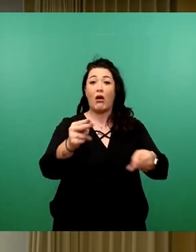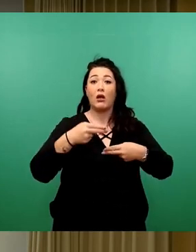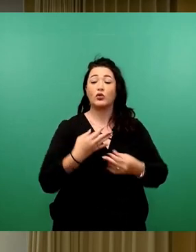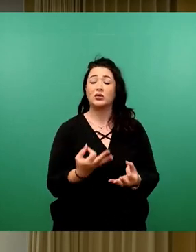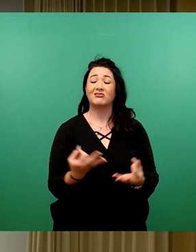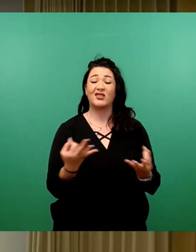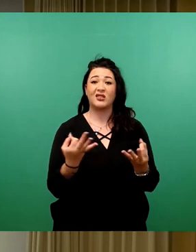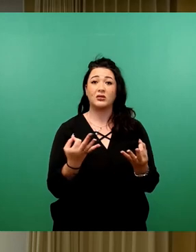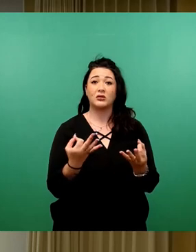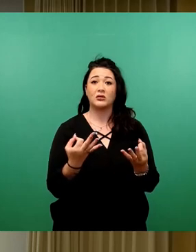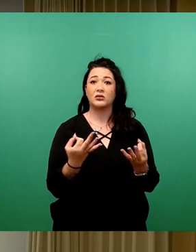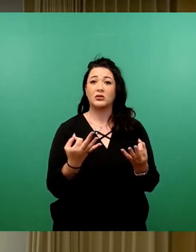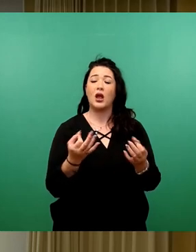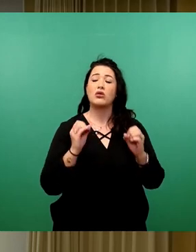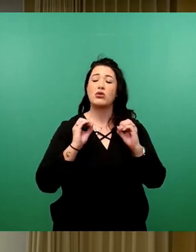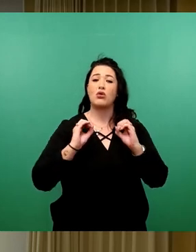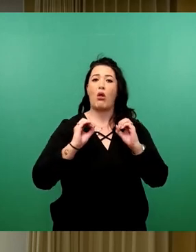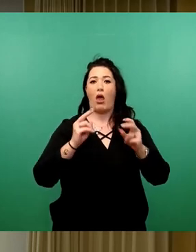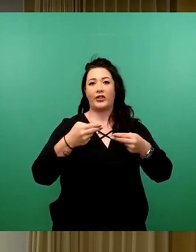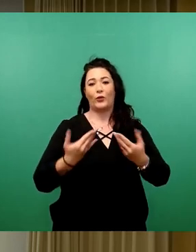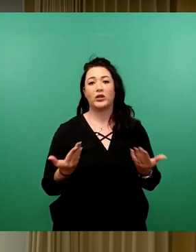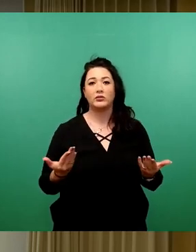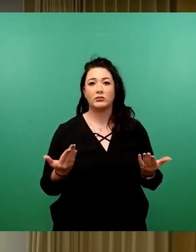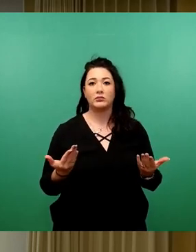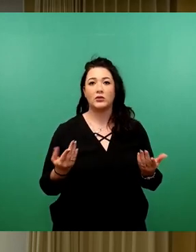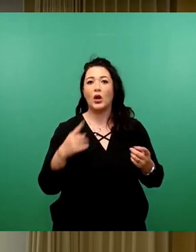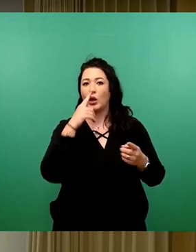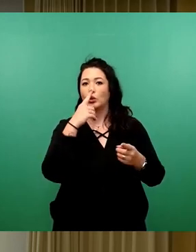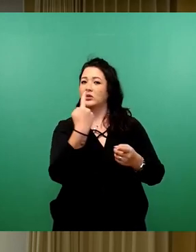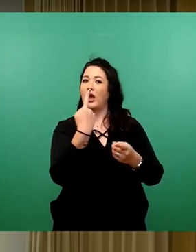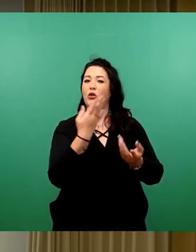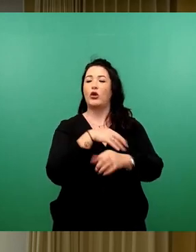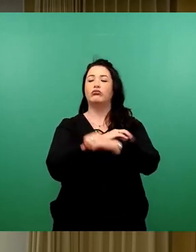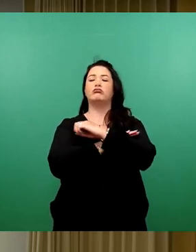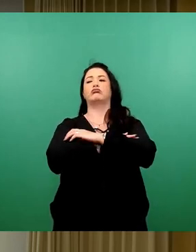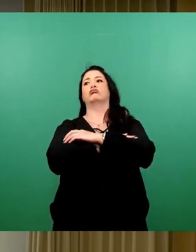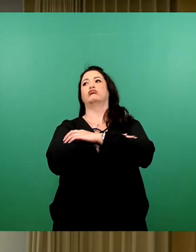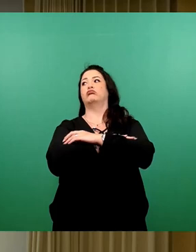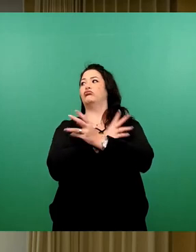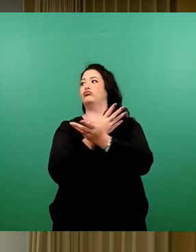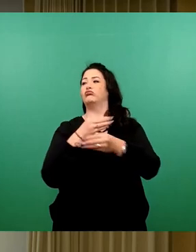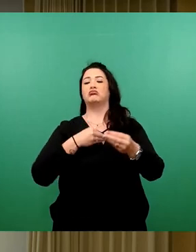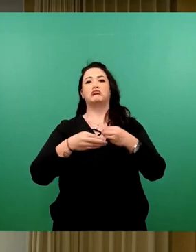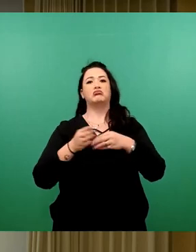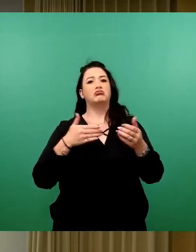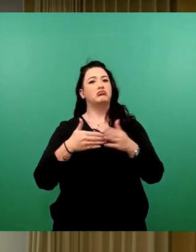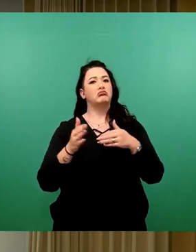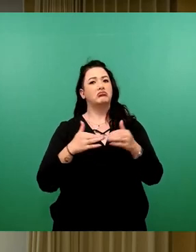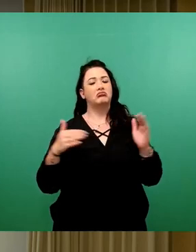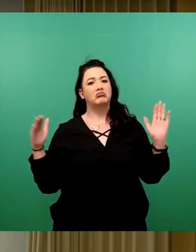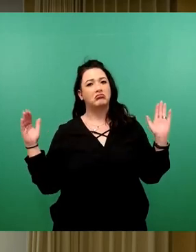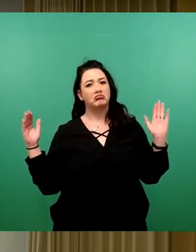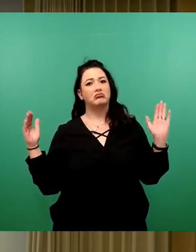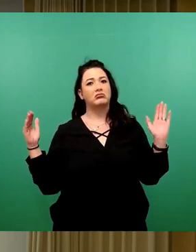Wort, gar nichts. Ein Zurücklehnen, nicht nur im wahrsten Sinne des Wortes, ein